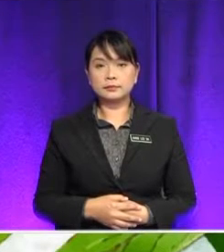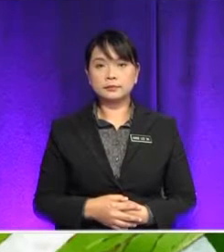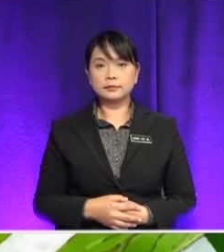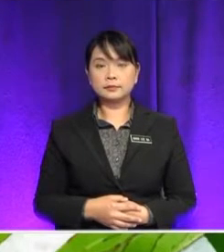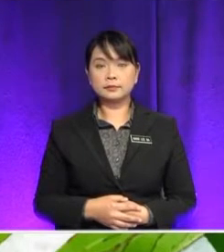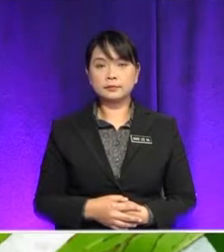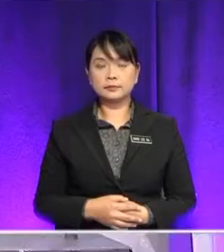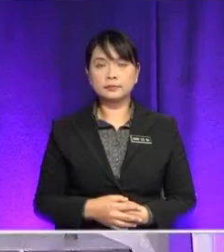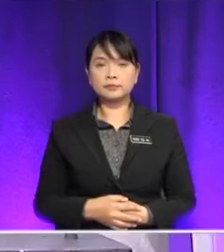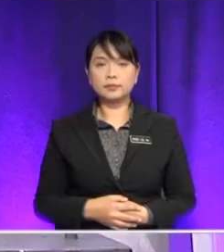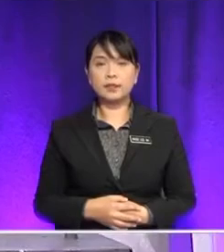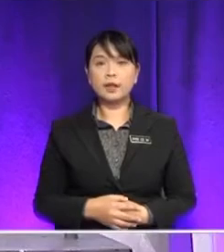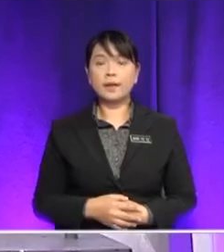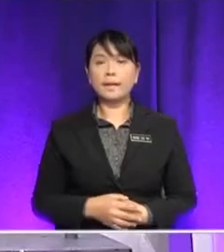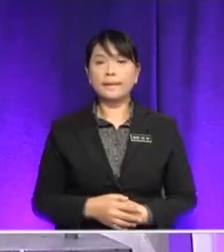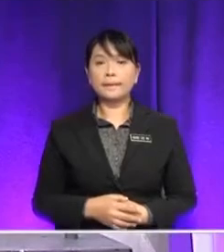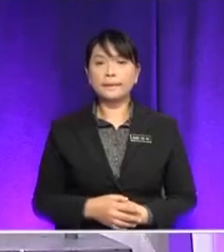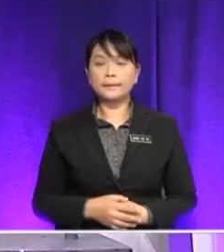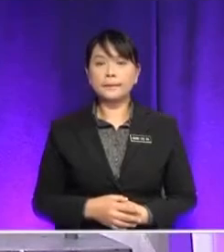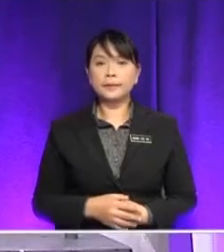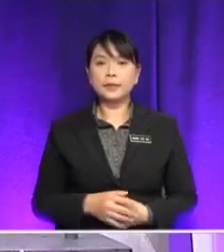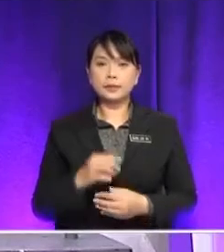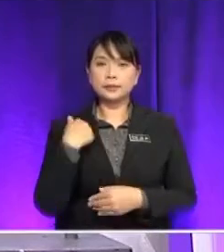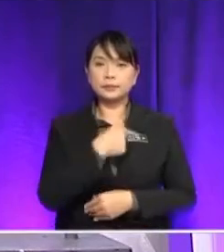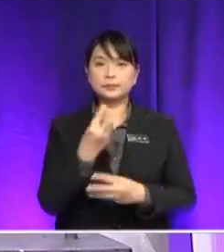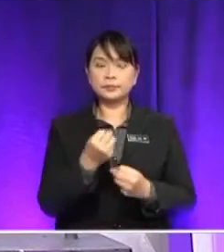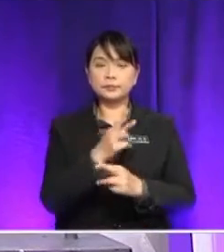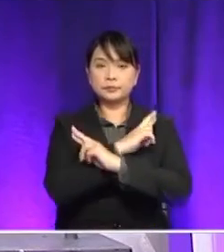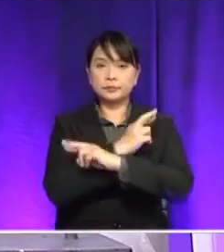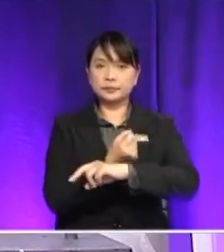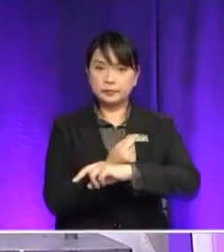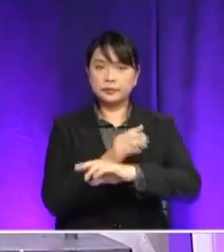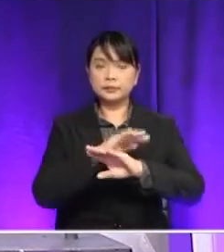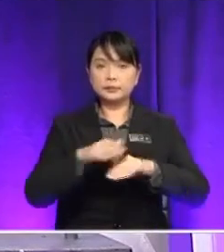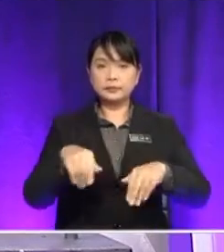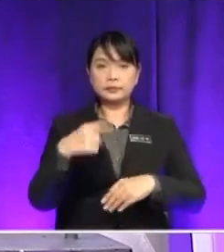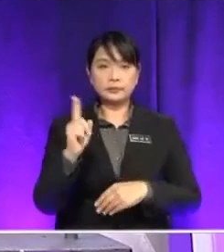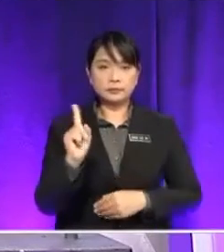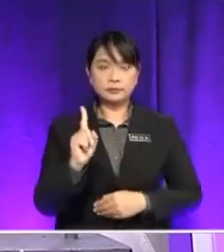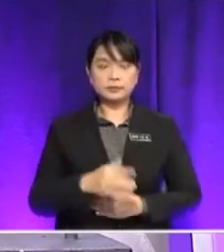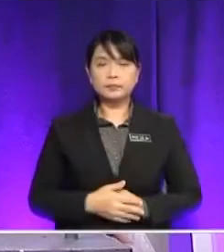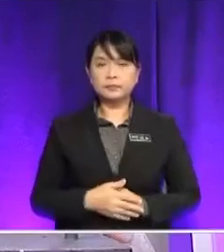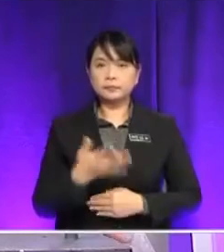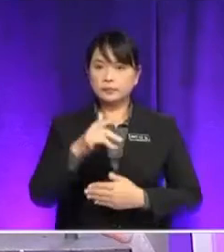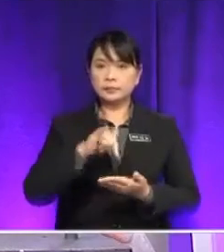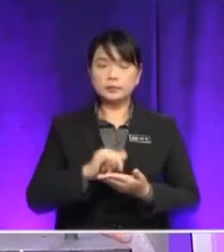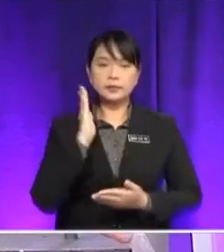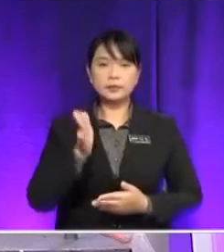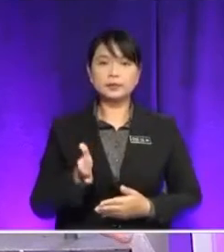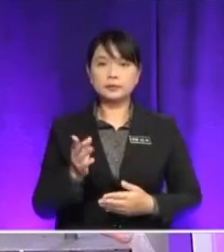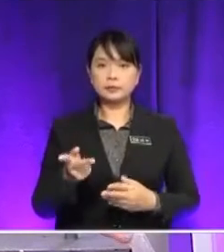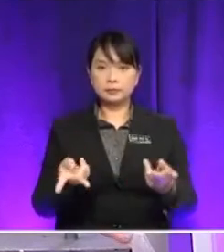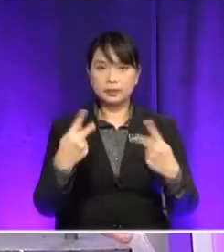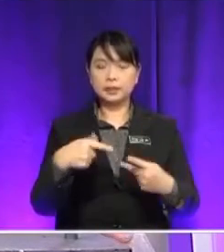uji mereka baik orange jadi kita kepada anda semua jalan ke mana-mana selepas ini kita akan kembali dan